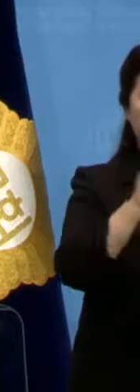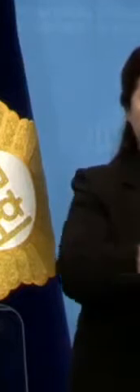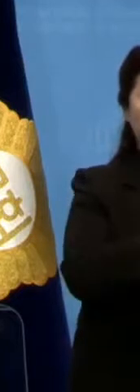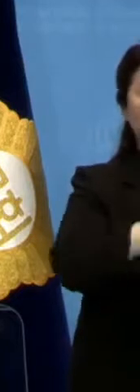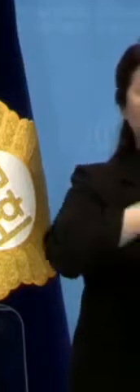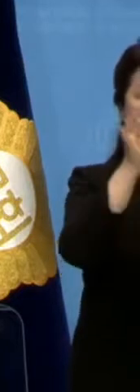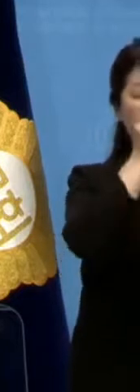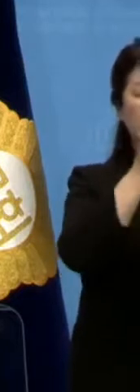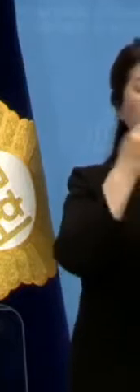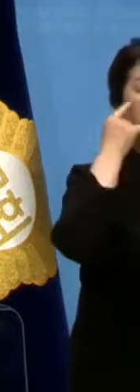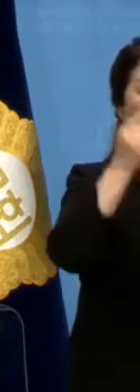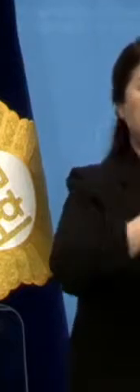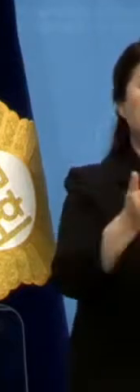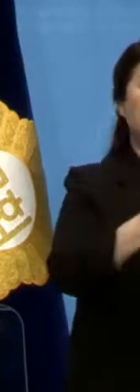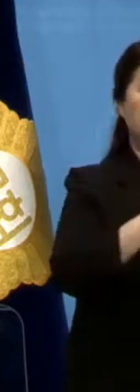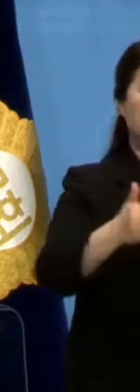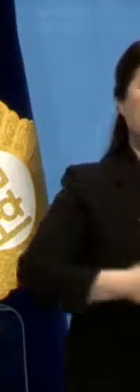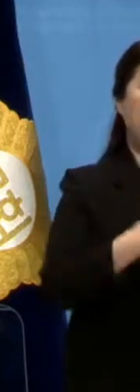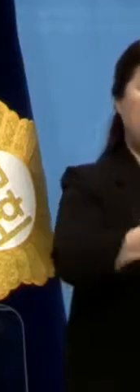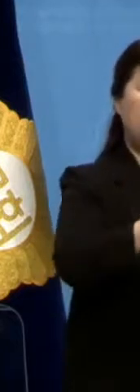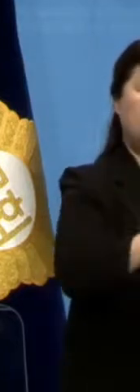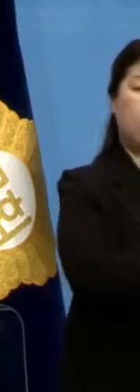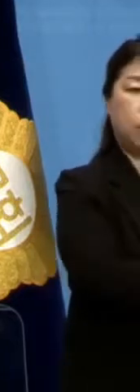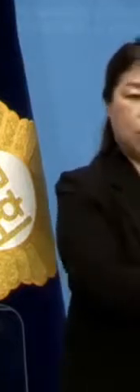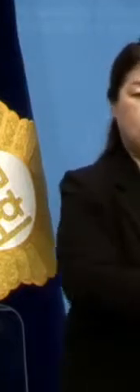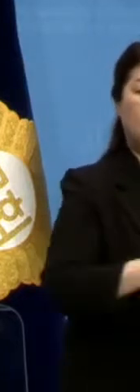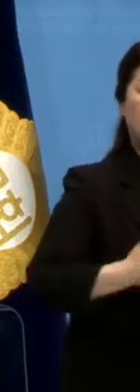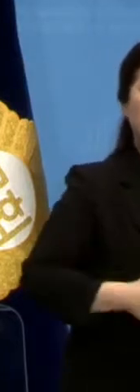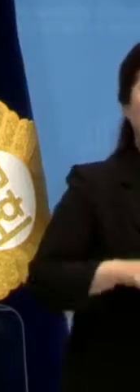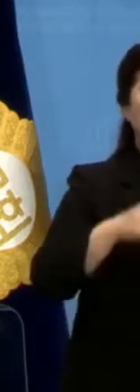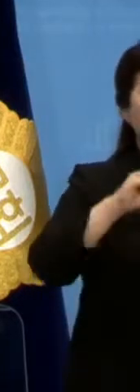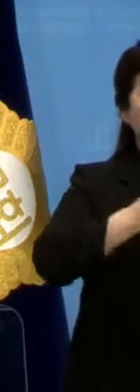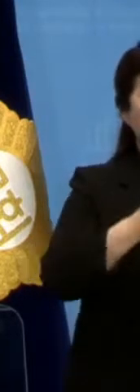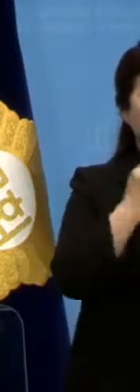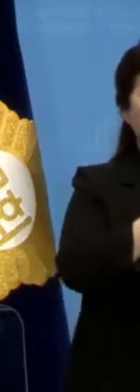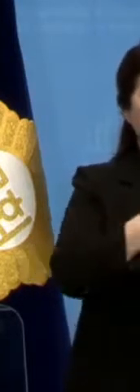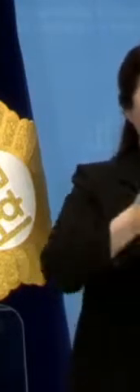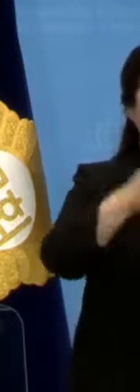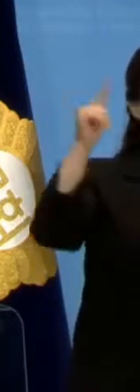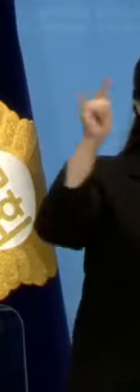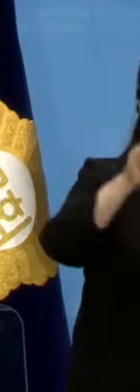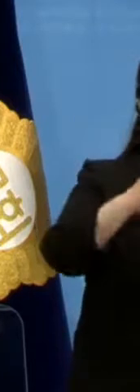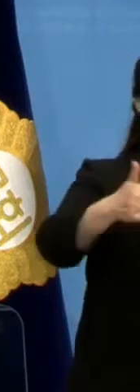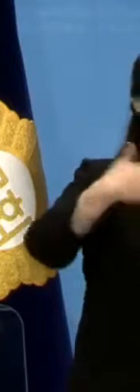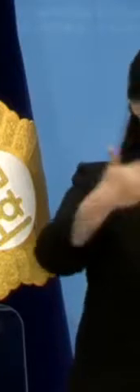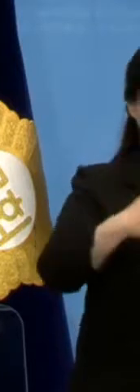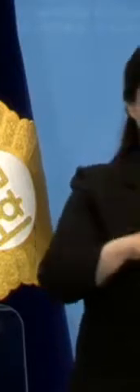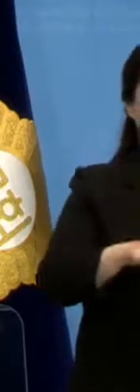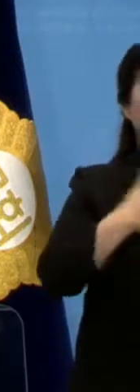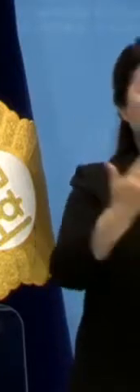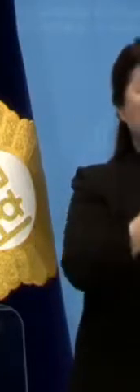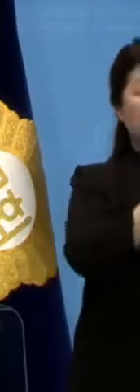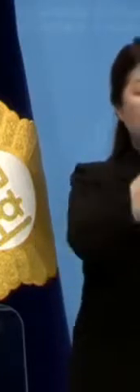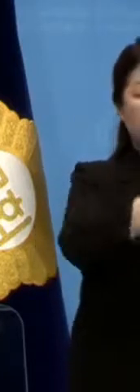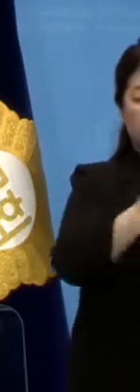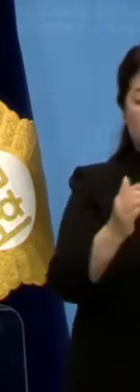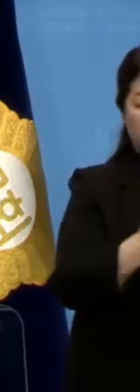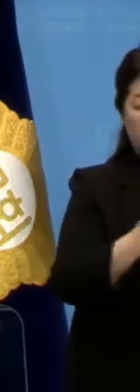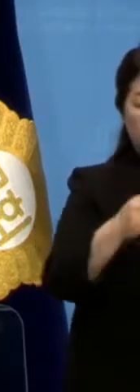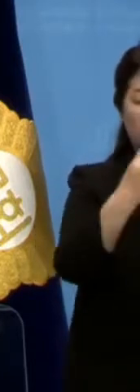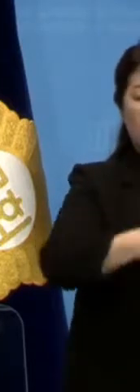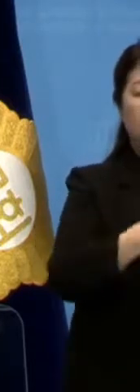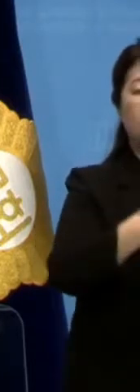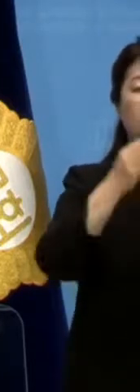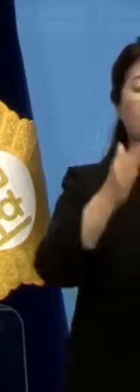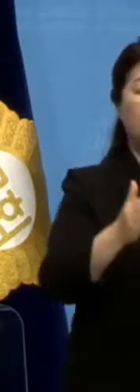출발했습니다. 원자력을 배제한 채 졸속으로 밀어붙인 태양광, 풍력 난개발로 인해 최근